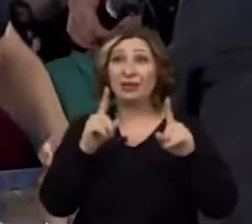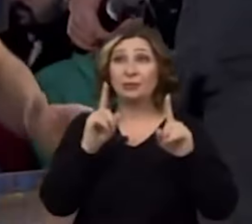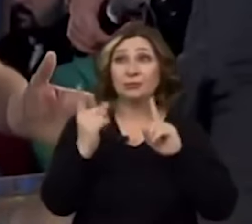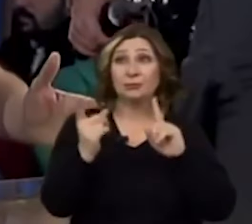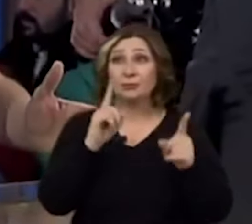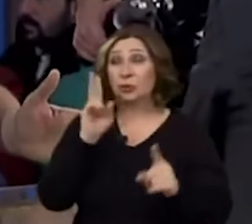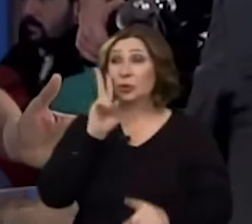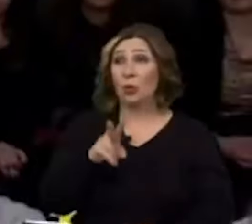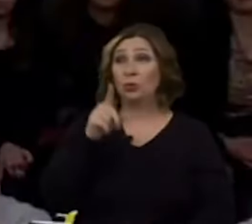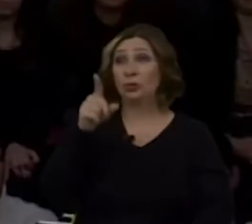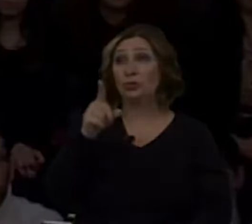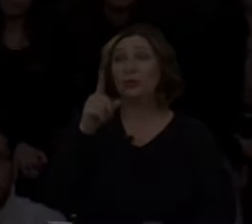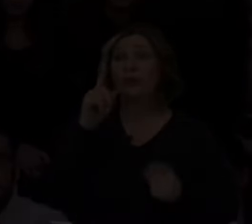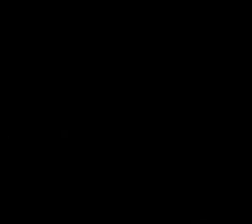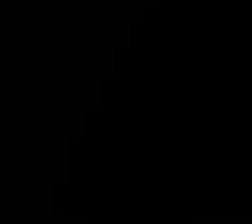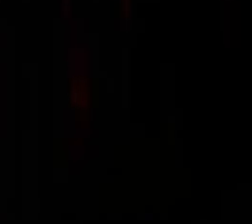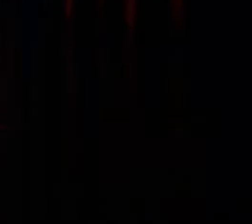evet. Gördün. Evet, girip çıkarken... Ve...